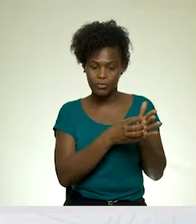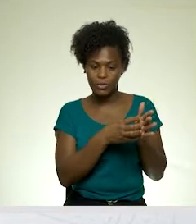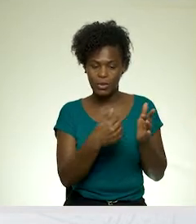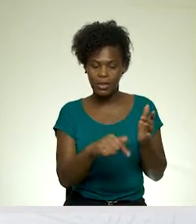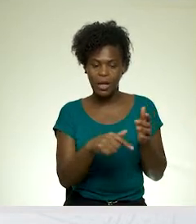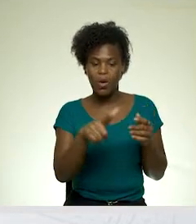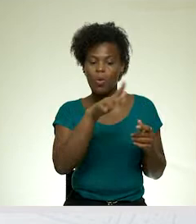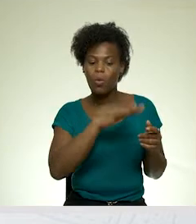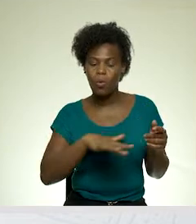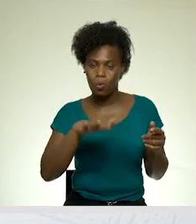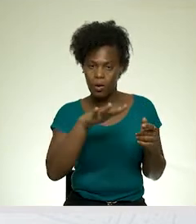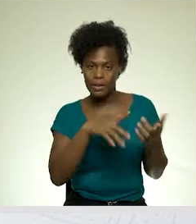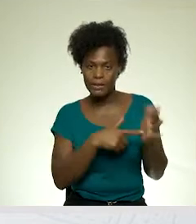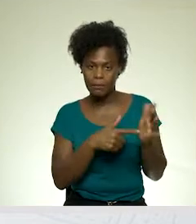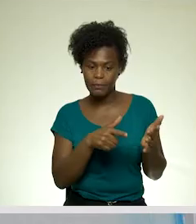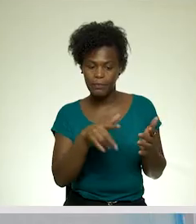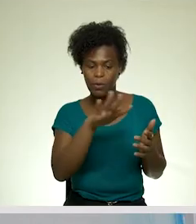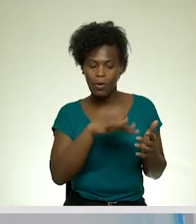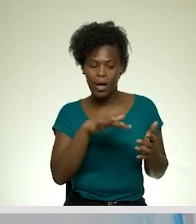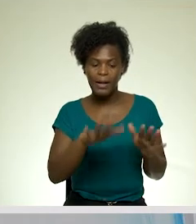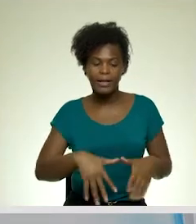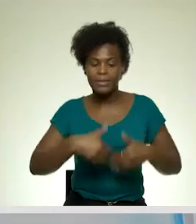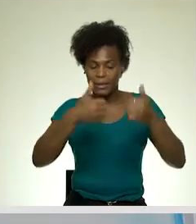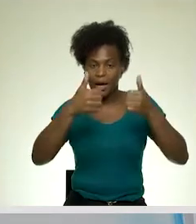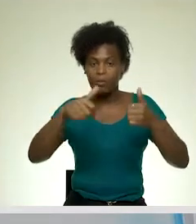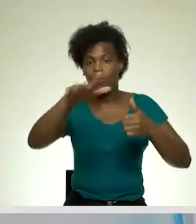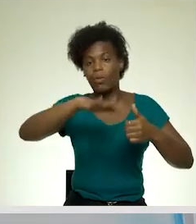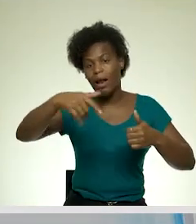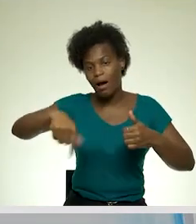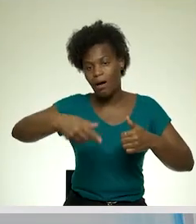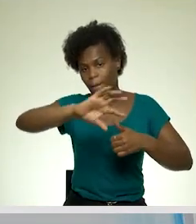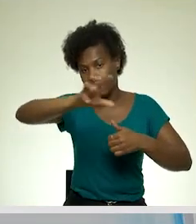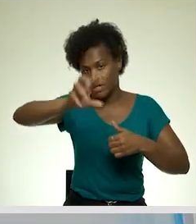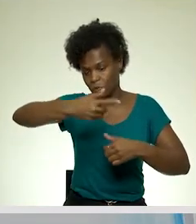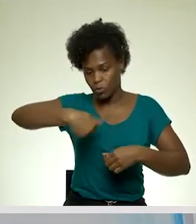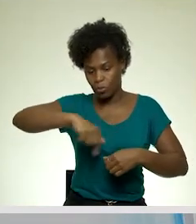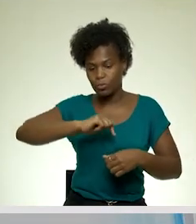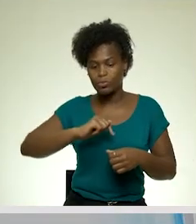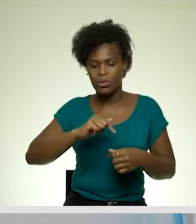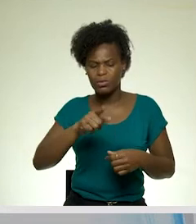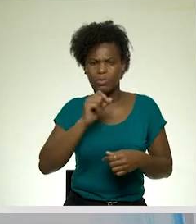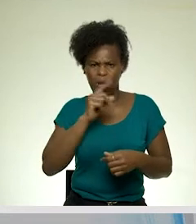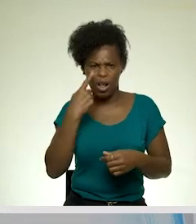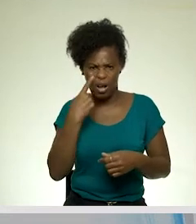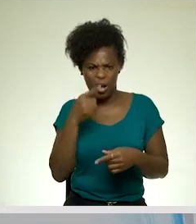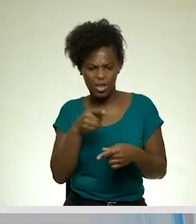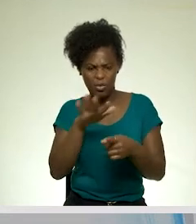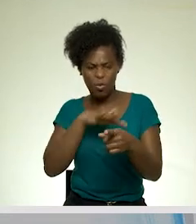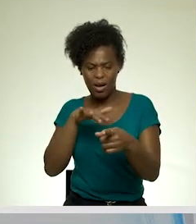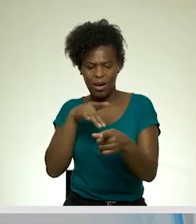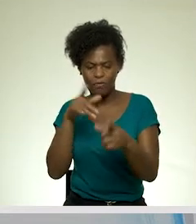lieux en ville qui existent dans notre pays, n'est-ce pas? Est-ce que tu pourrais connaître